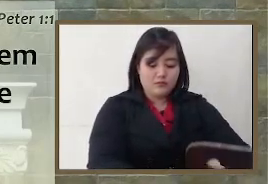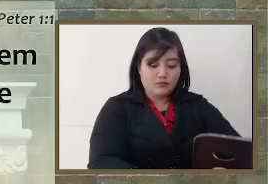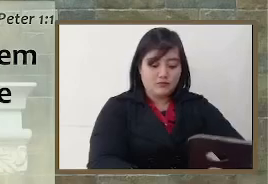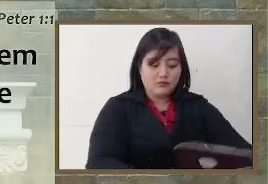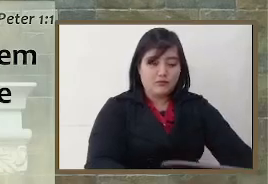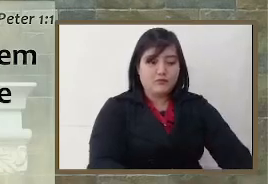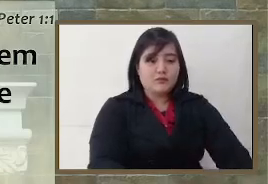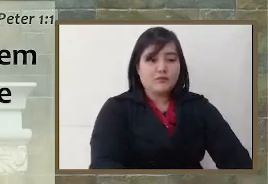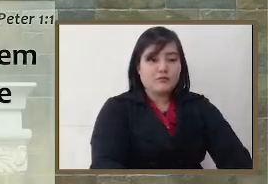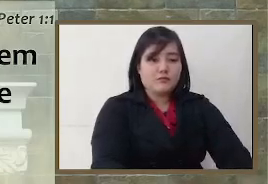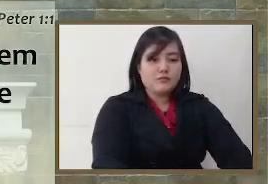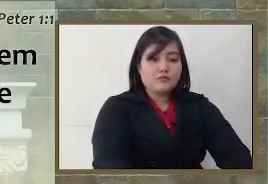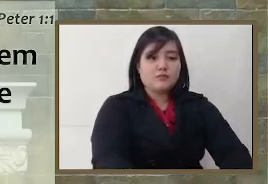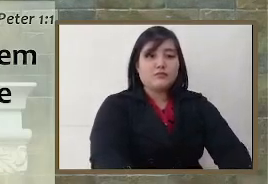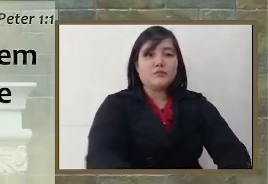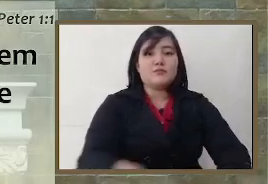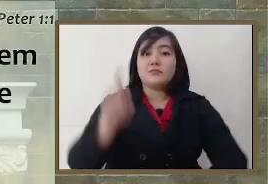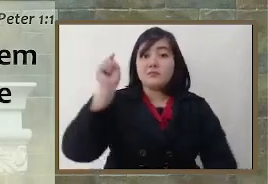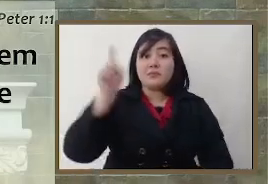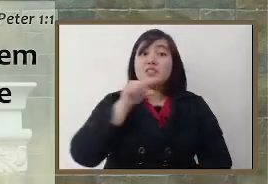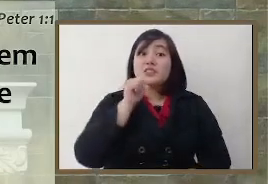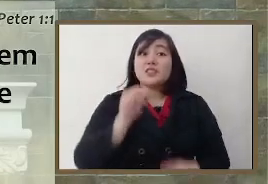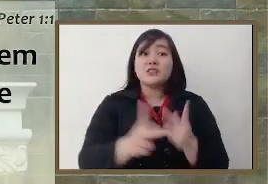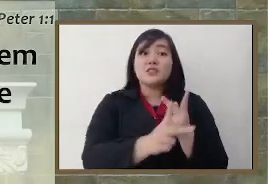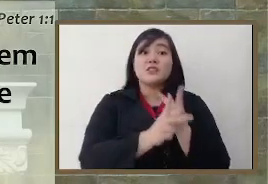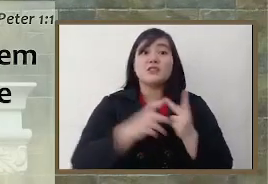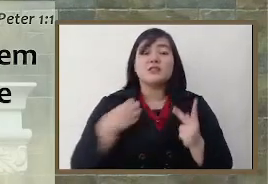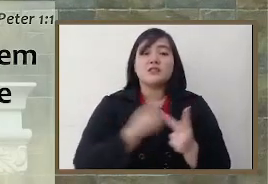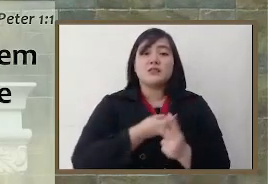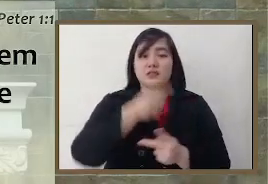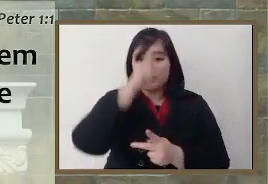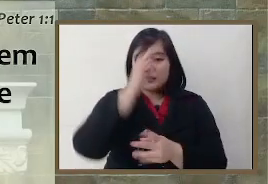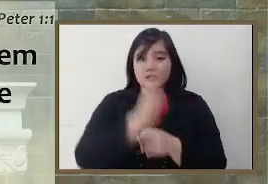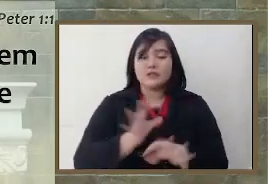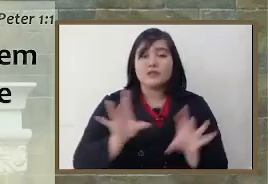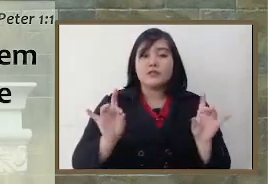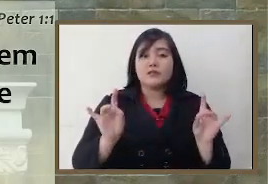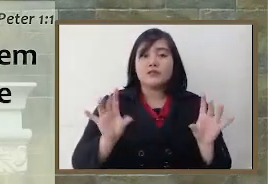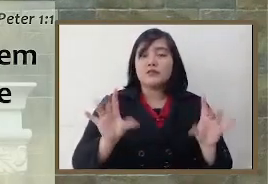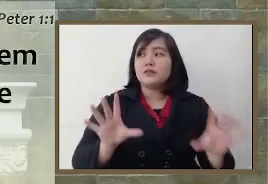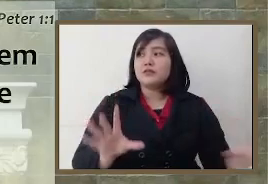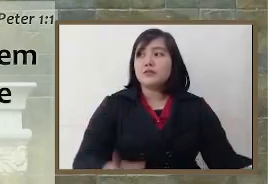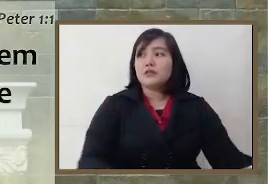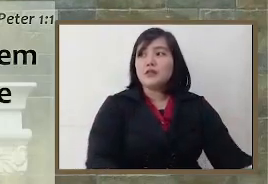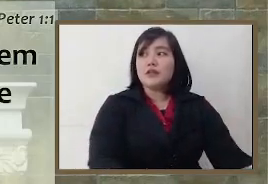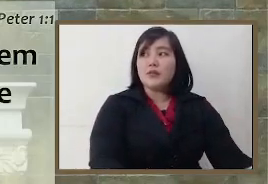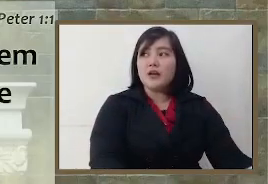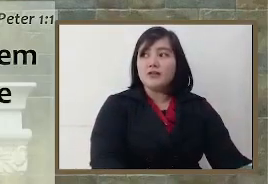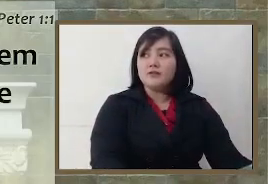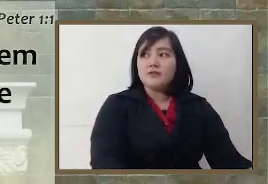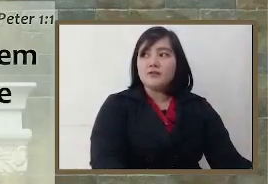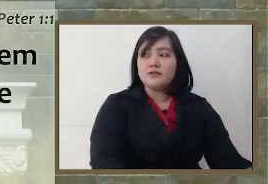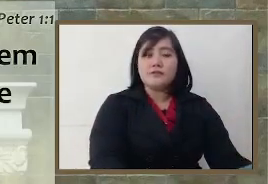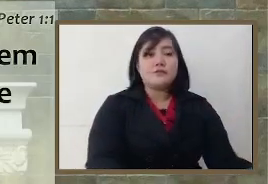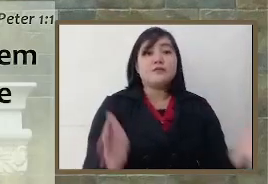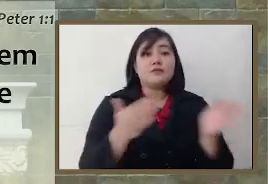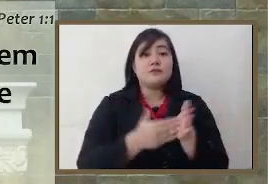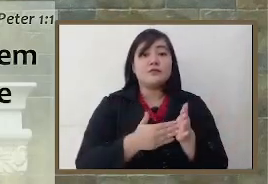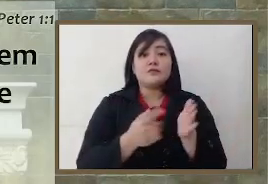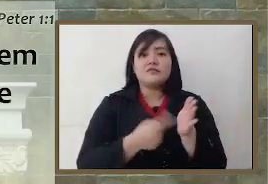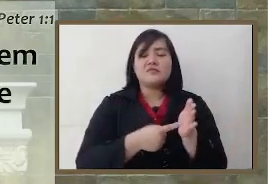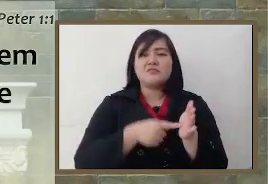yung pananampalataya natin. Tandaan po natin, hindi po ito pananampalataya sa kung sino mang taong nangako sa